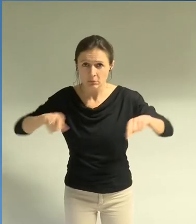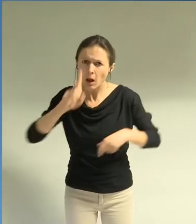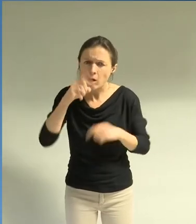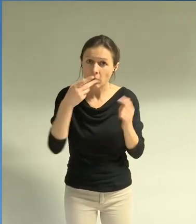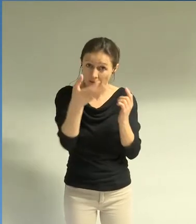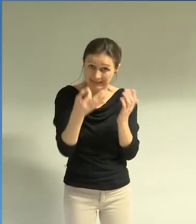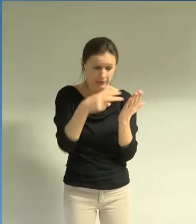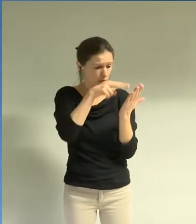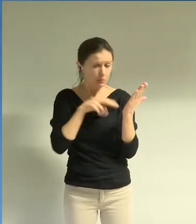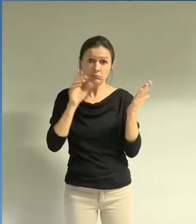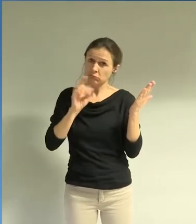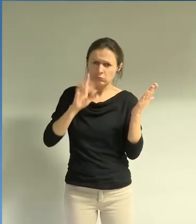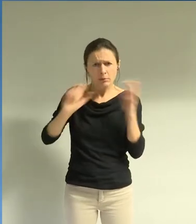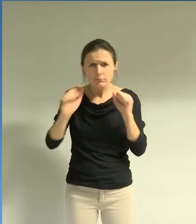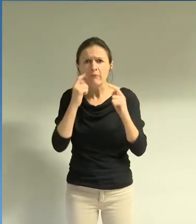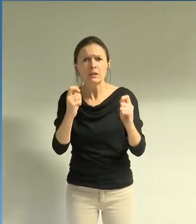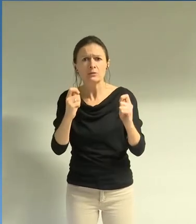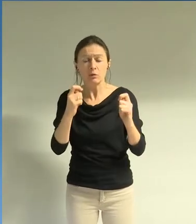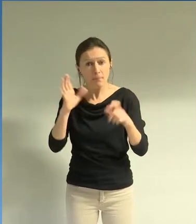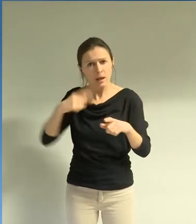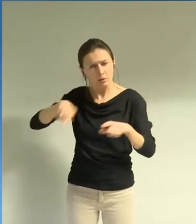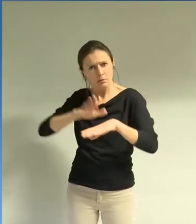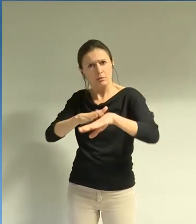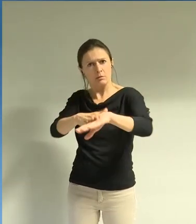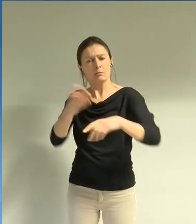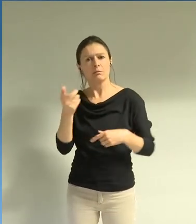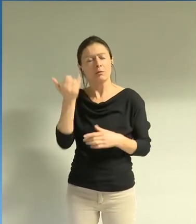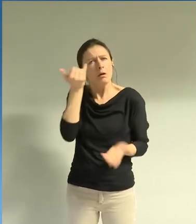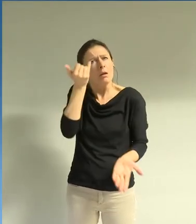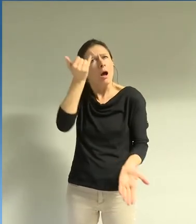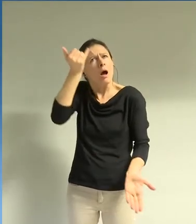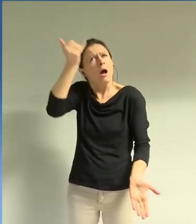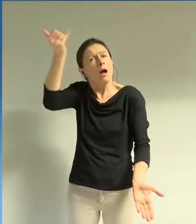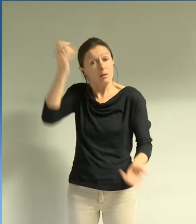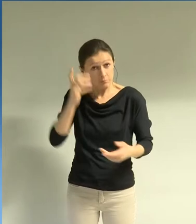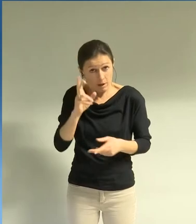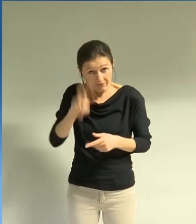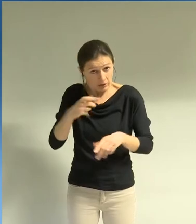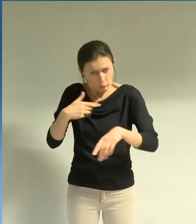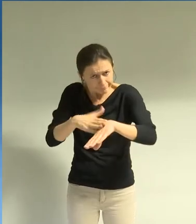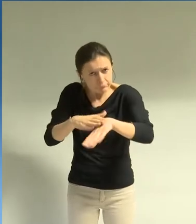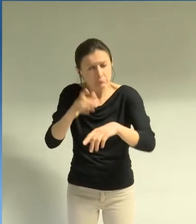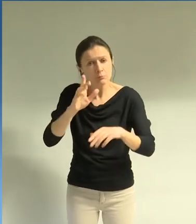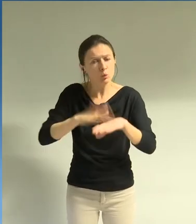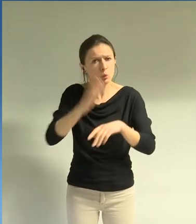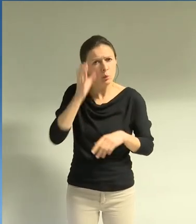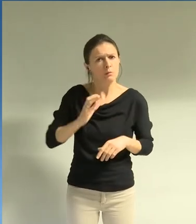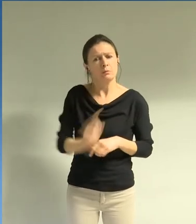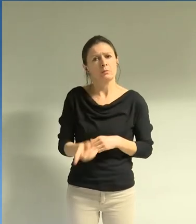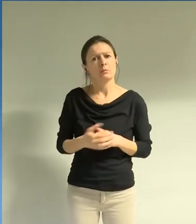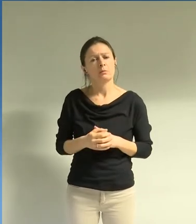les facteurs qui perturbent ray votre trajectoire sociétal idéal imaginé nous apprenons par ailleurs